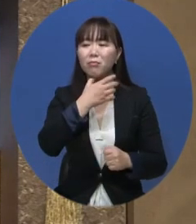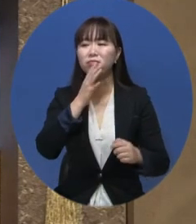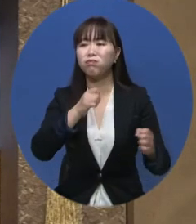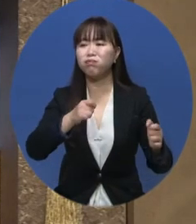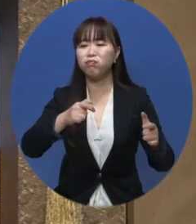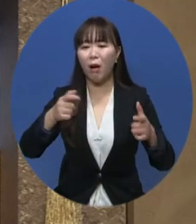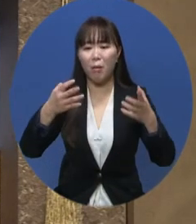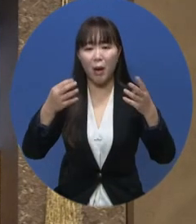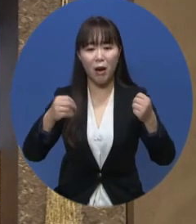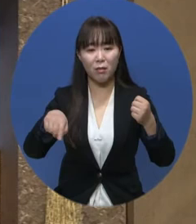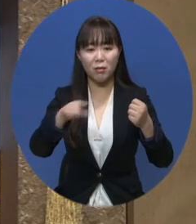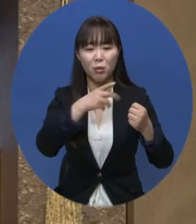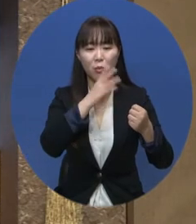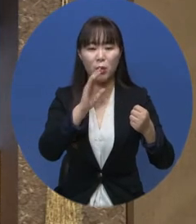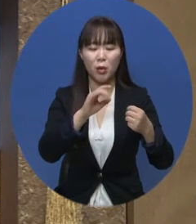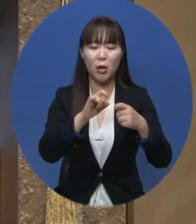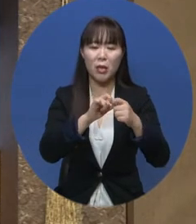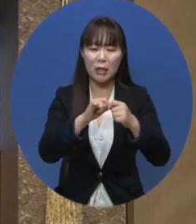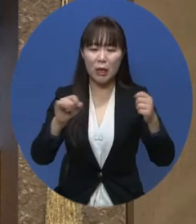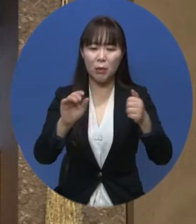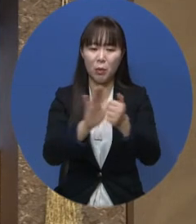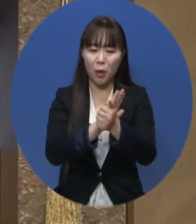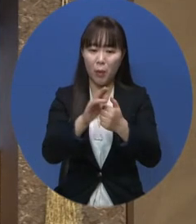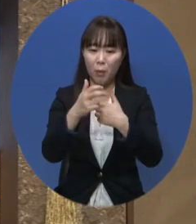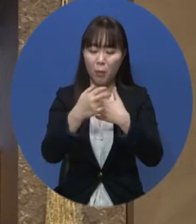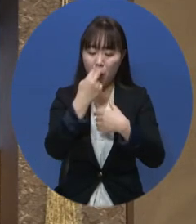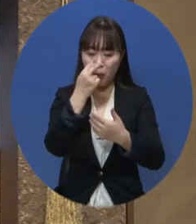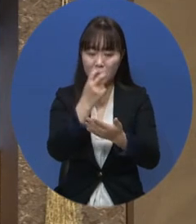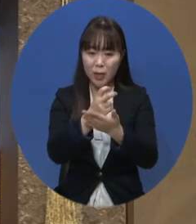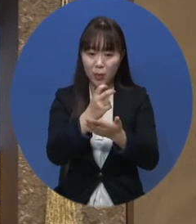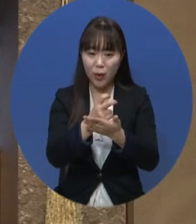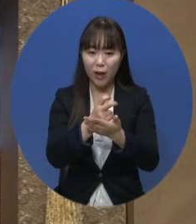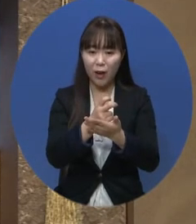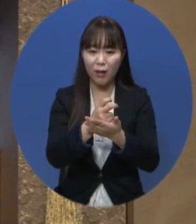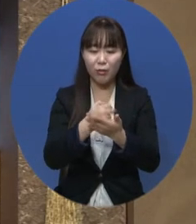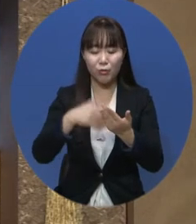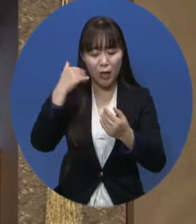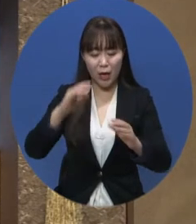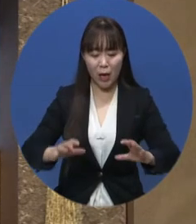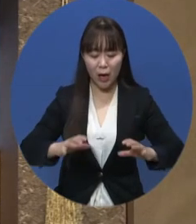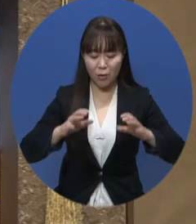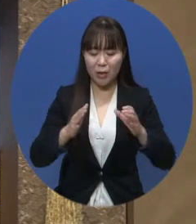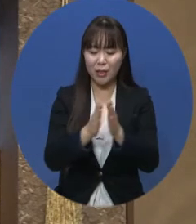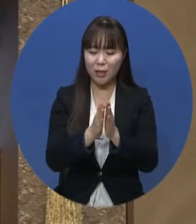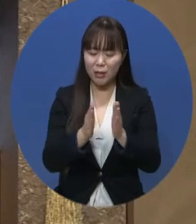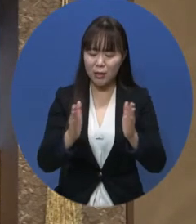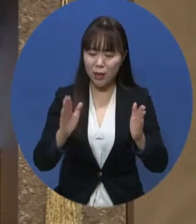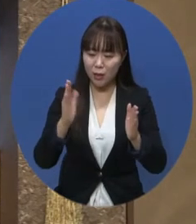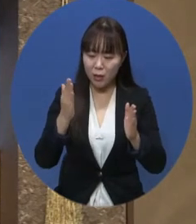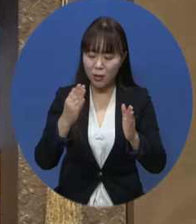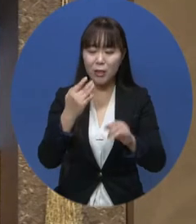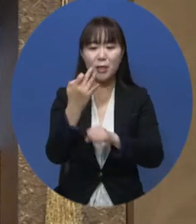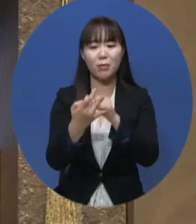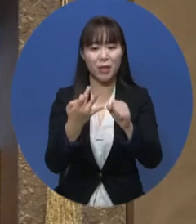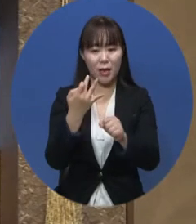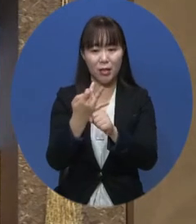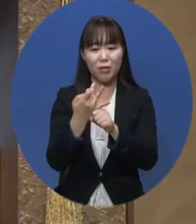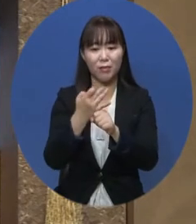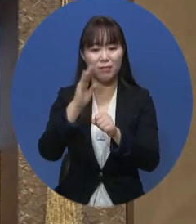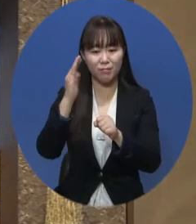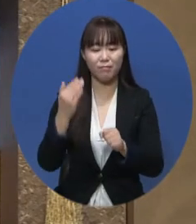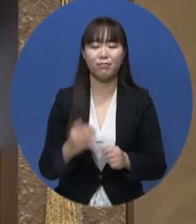많이 진행되면서 노인 장기요양 보험 제도가 우리나라에 이제 그 진행된 지가 올해 이제 14년째가